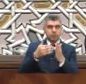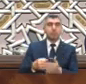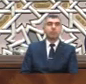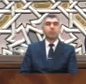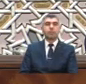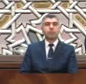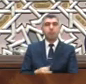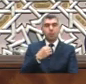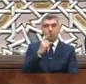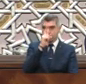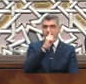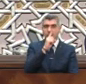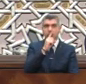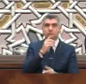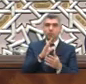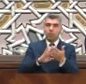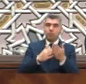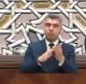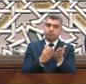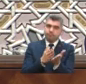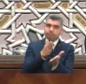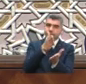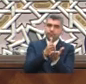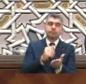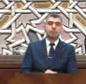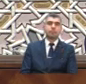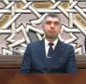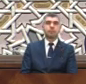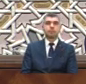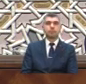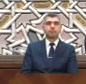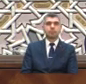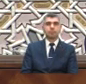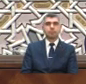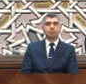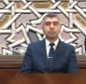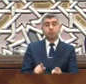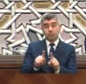راه غادي يمكن لنا نمشيو في هذا الاتجاه هذا. والان خصنا نفتتحوا